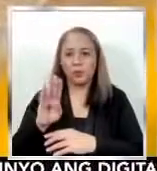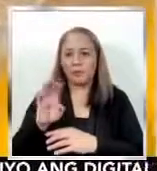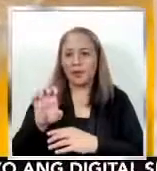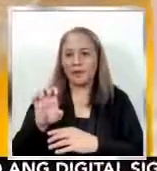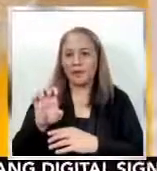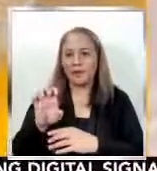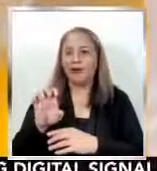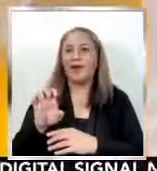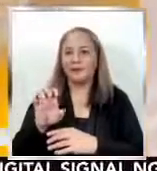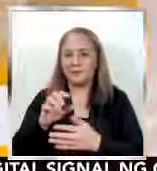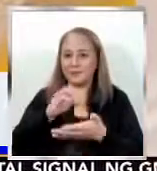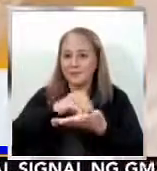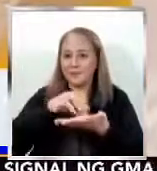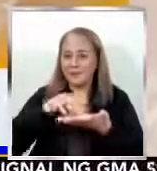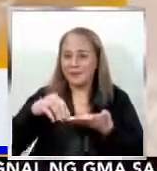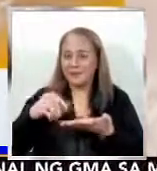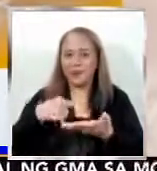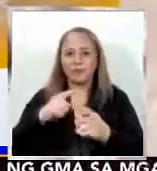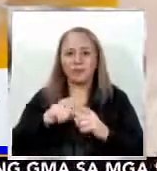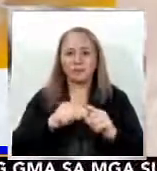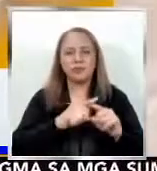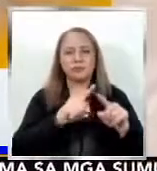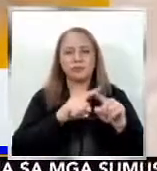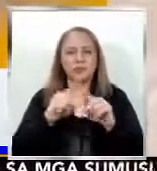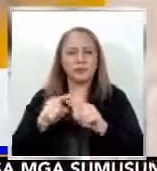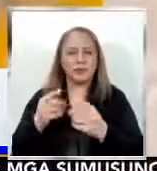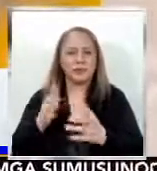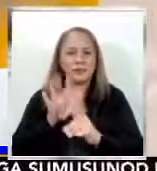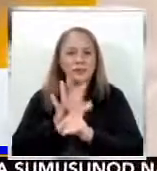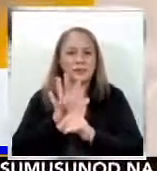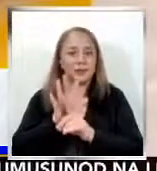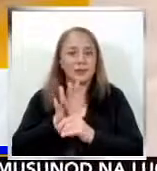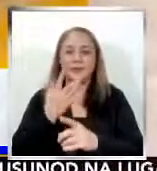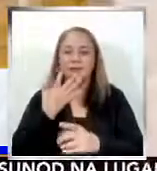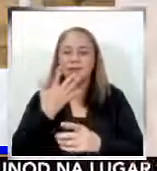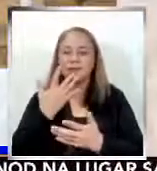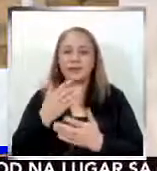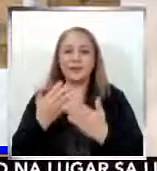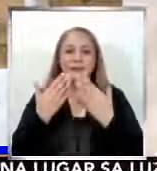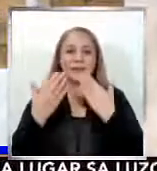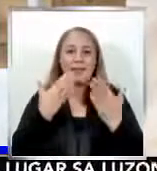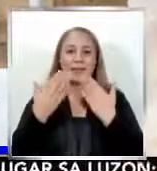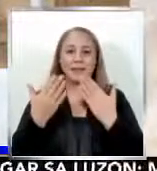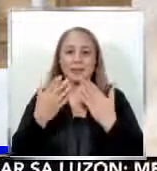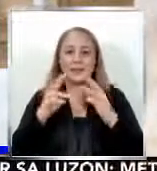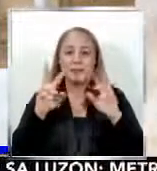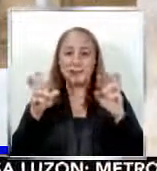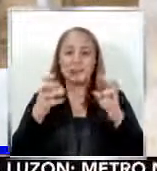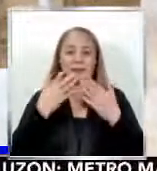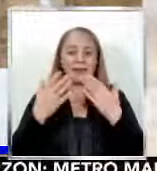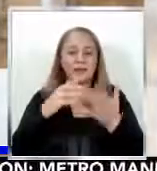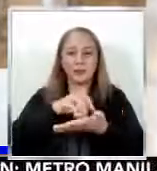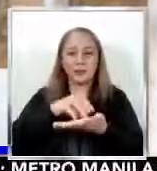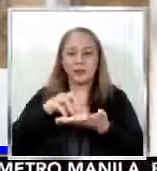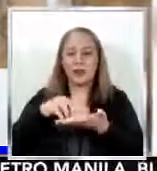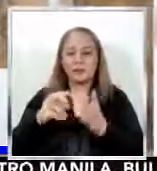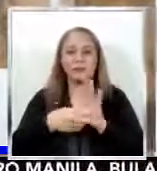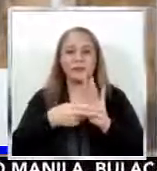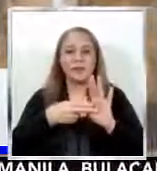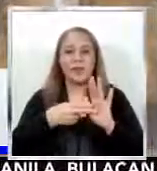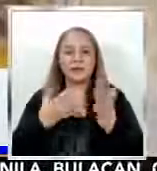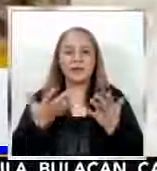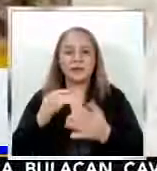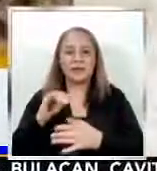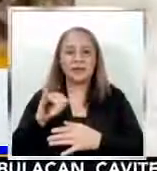lamang ito sa mga patok na patok ngayong flavors ng Salamat Cookies. Isang cookie brand sa Indianapolis,